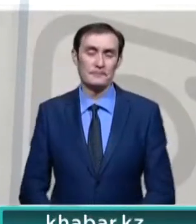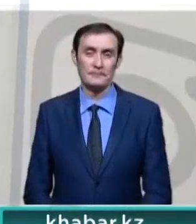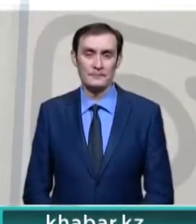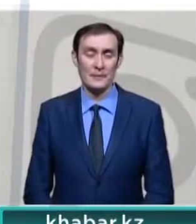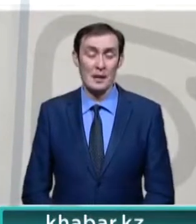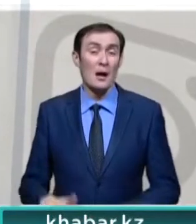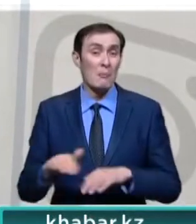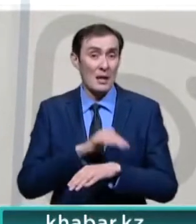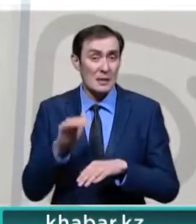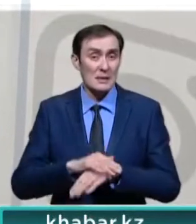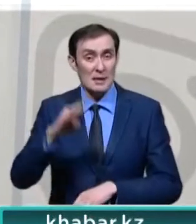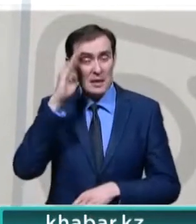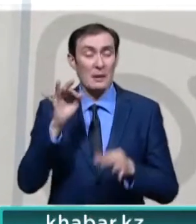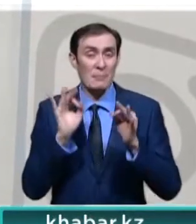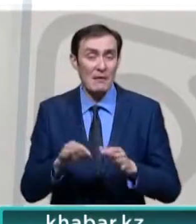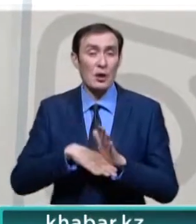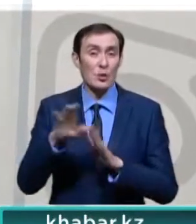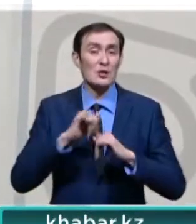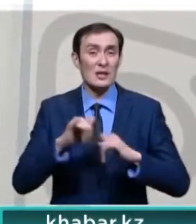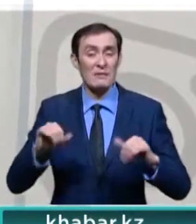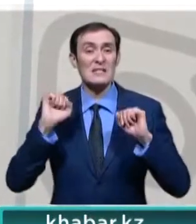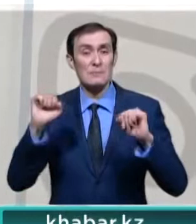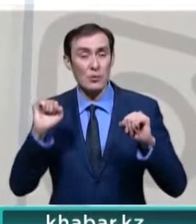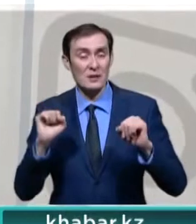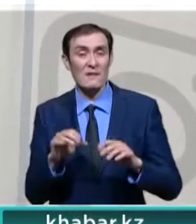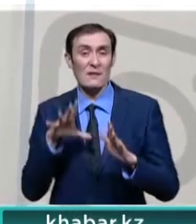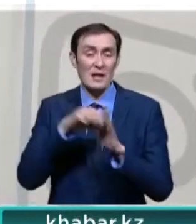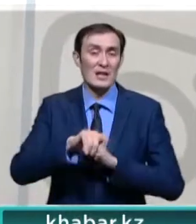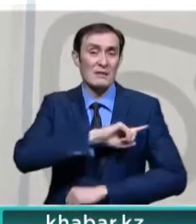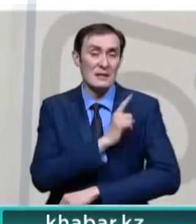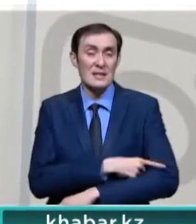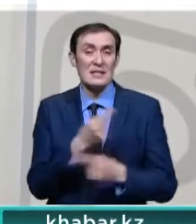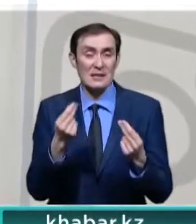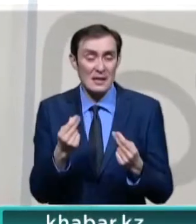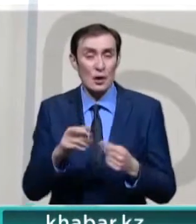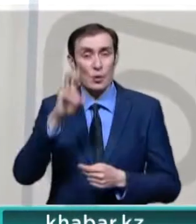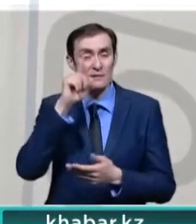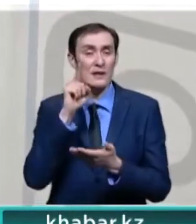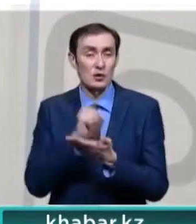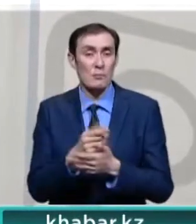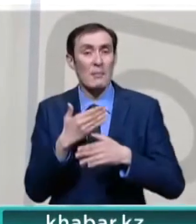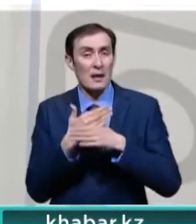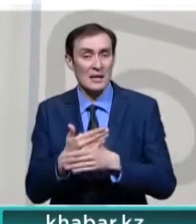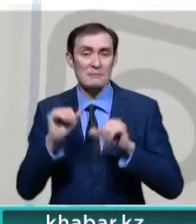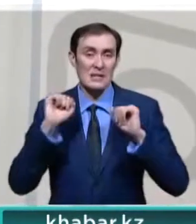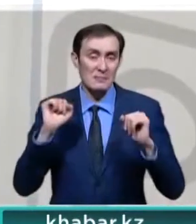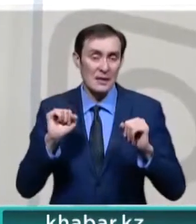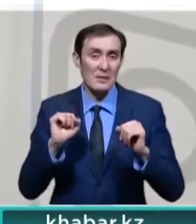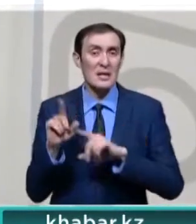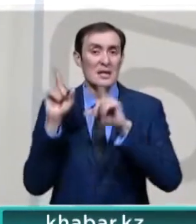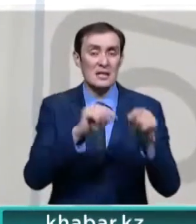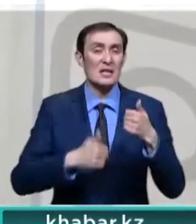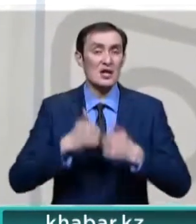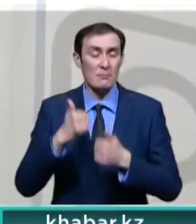молодцы парни правильно лучше развивать спорт и вкладывать в это деньги государство должно помогать спортсменам ездить на